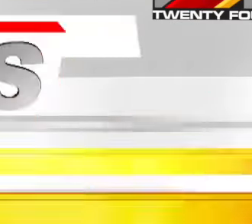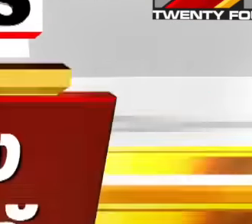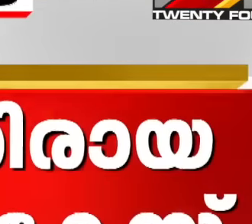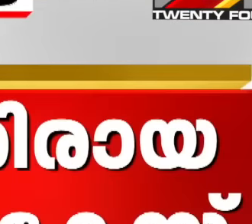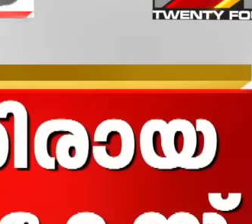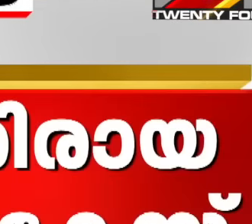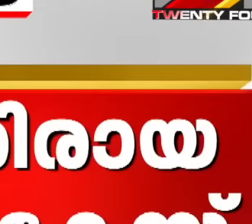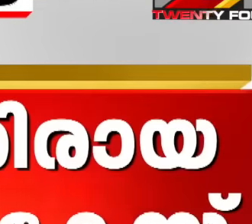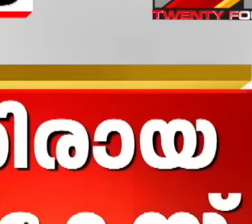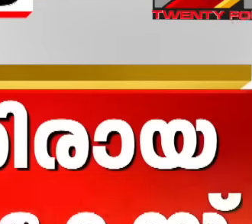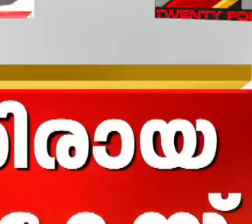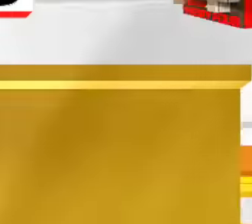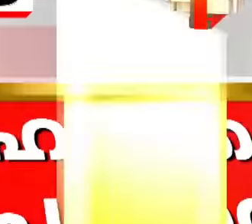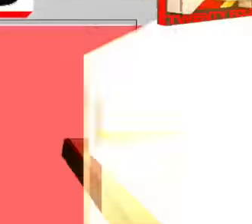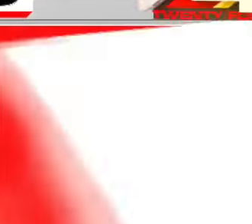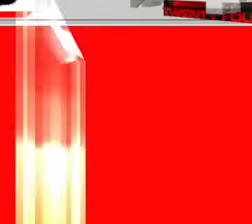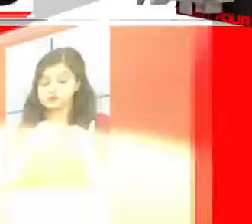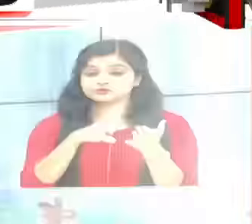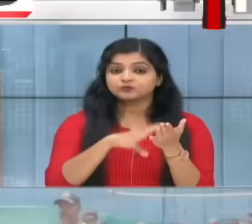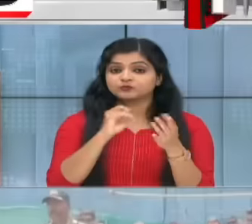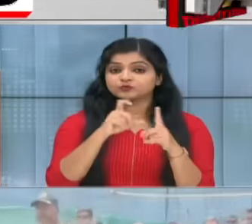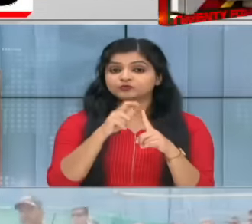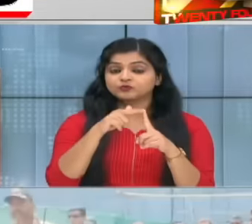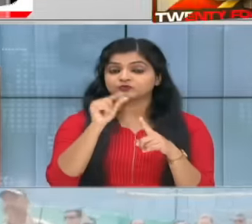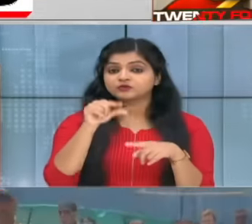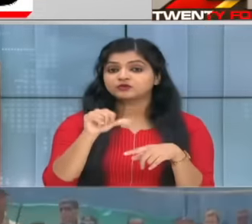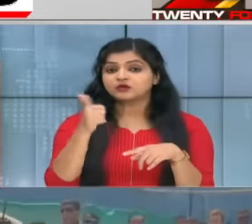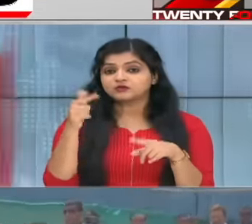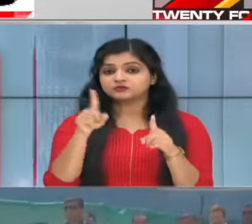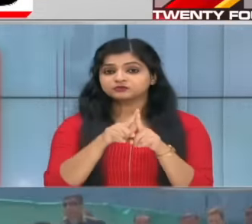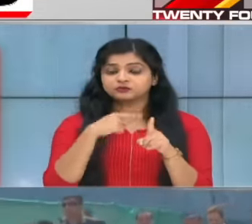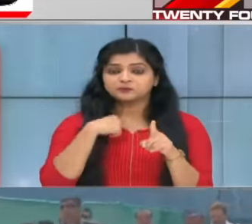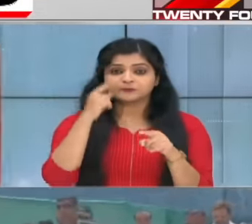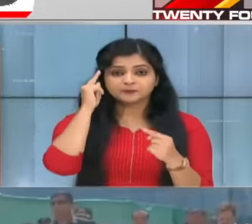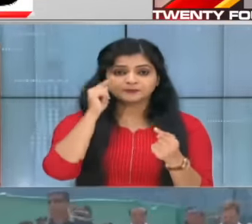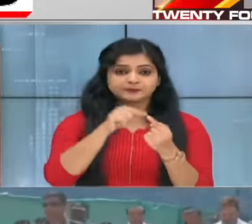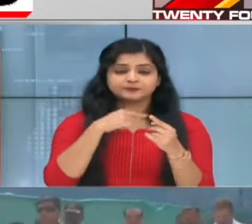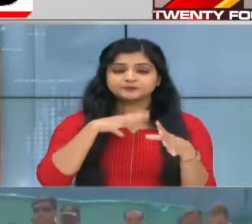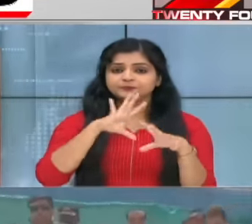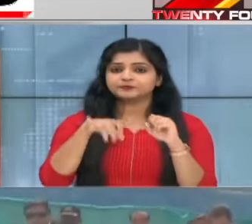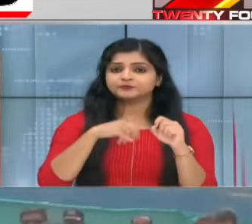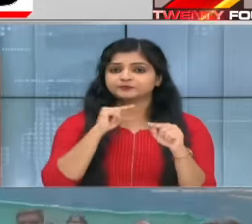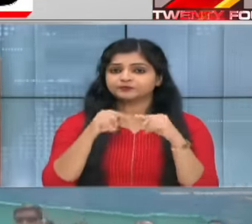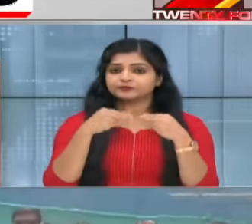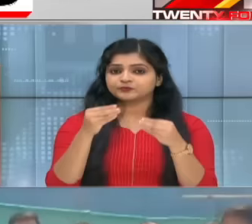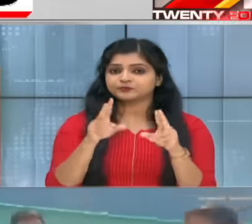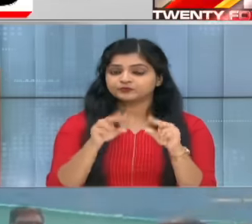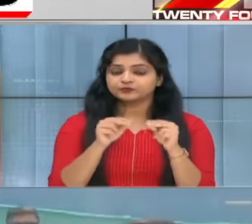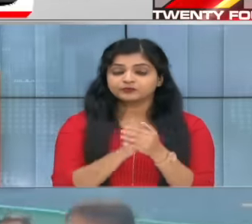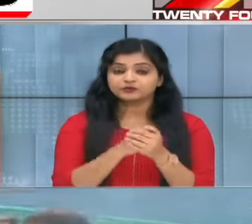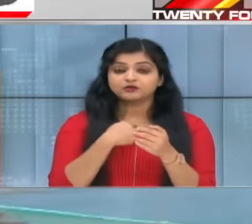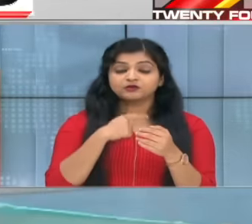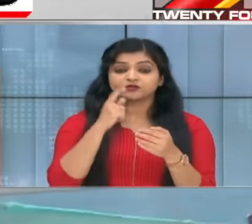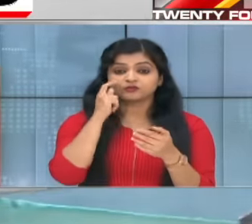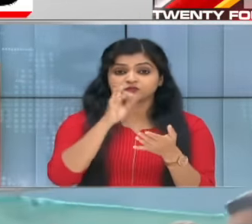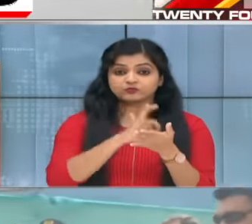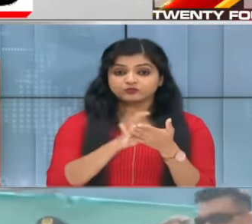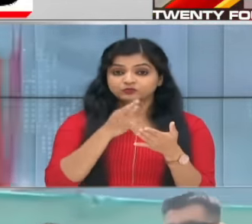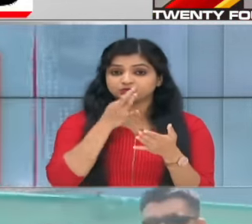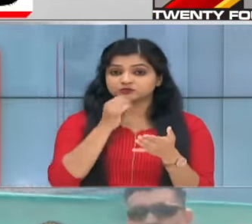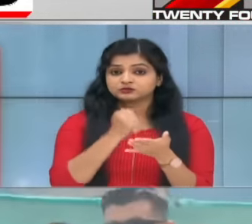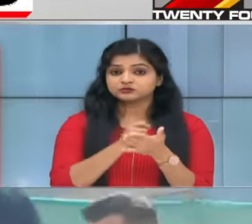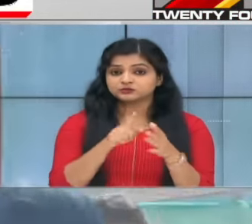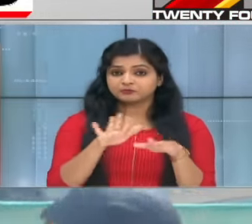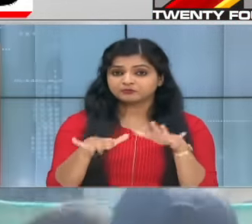മറ്റേതെങ്കിലും മോദിയെയോ ഉദ്ദേശിച്ചുകൊണ്ടല്ല താൻ പരാമർശം നടത്തിയത്. അതുകൊണ്ട് തന്നെ ഈ പരാമർശത്തിന്റെ പേരിൽ ഒരു മാപ്പ് പറയേണ്ട സാഹചര്യവും